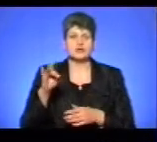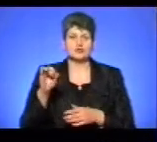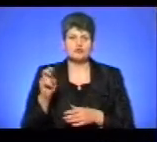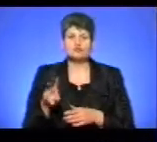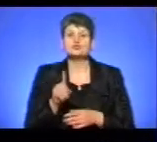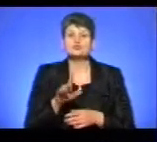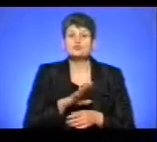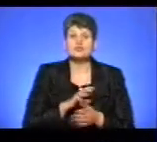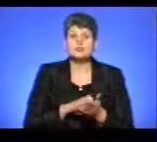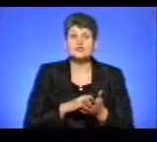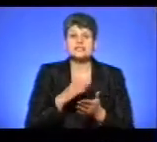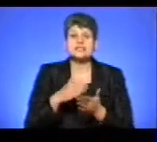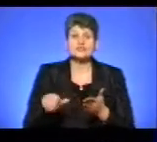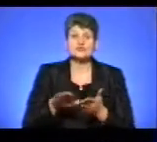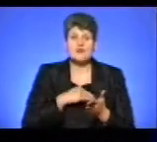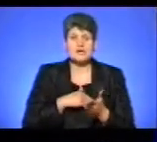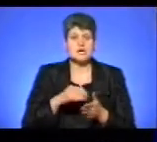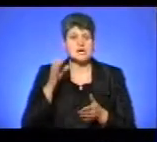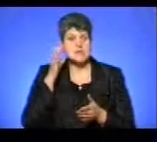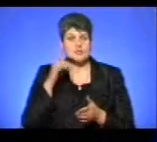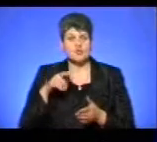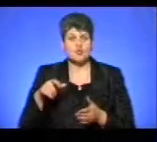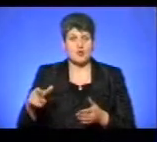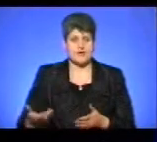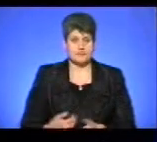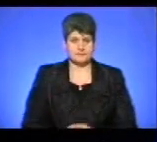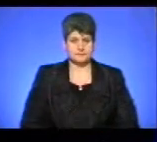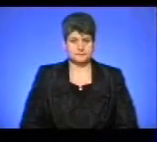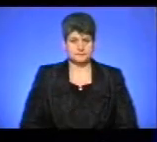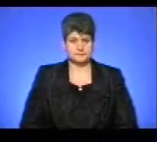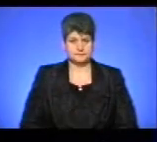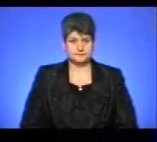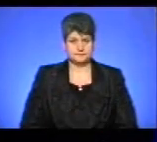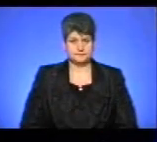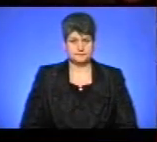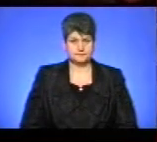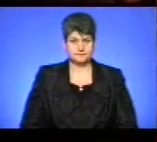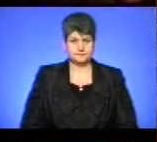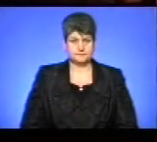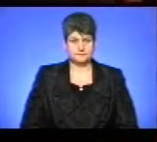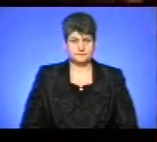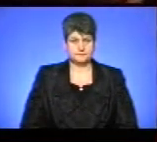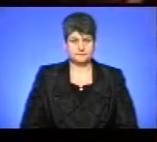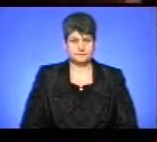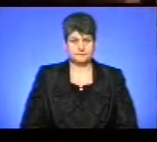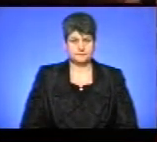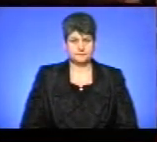стало причиною скасування громадських слухань? Про це дивіться у репортажі Соломії Струс.